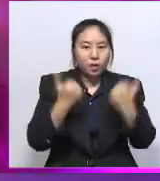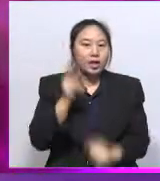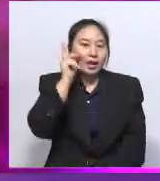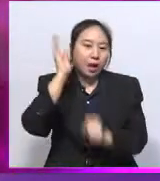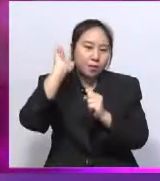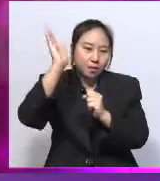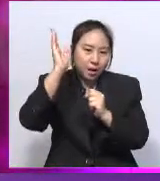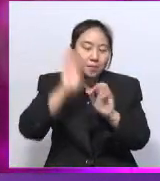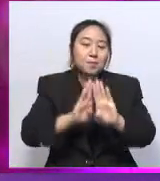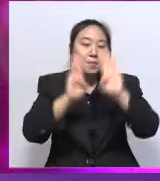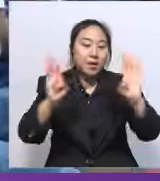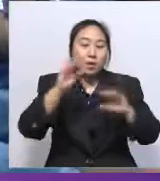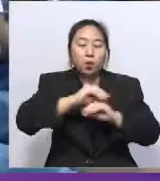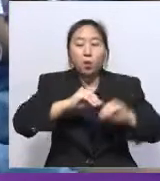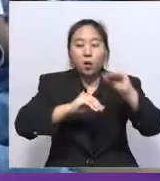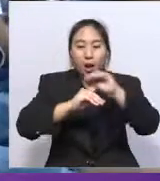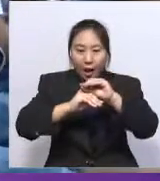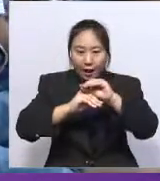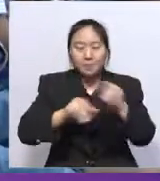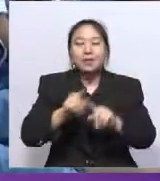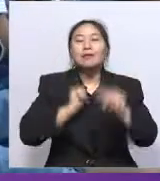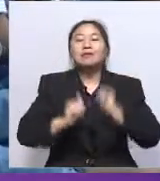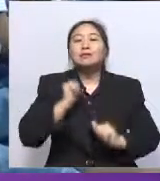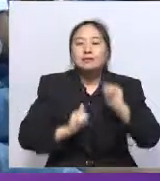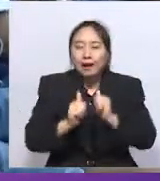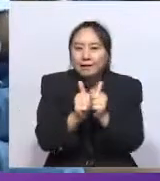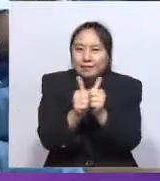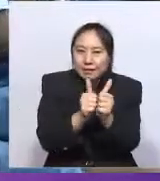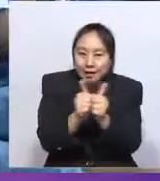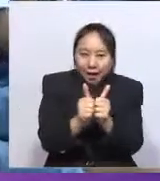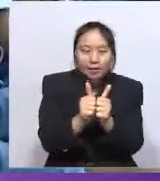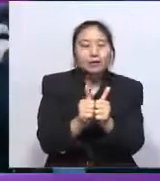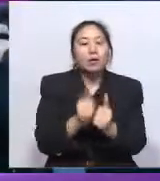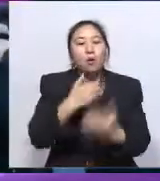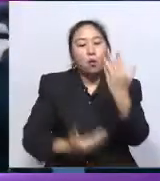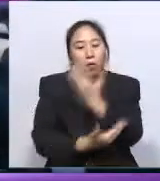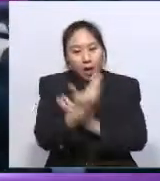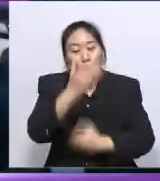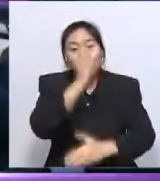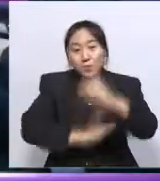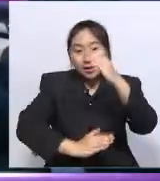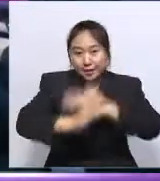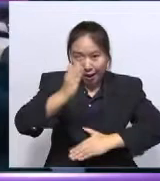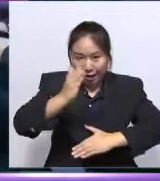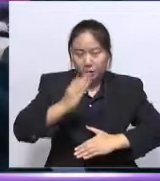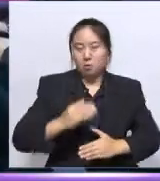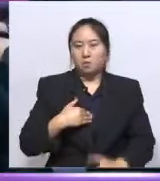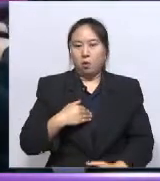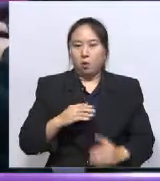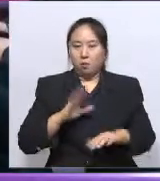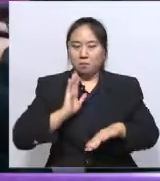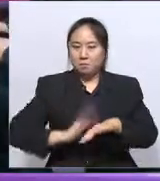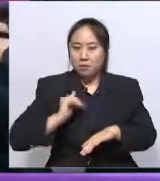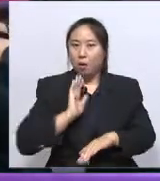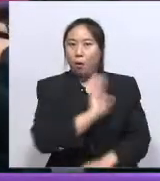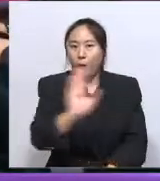าวเปิดตัวโครงการ Over the Limit Talent Show ปฏิบัติการทะลุพิกัดเพื่อเปิดโอกาสให้คนพิการได้แสดงศักยภาพผ่าน